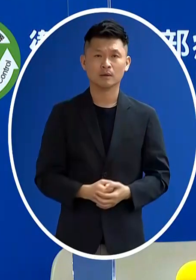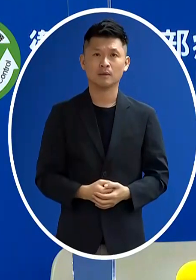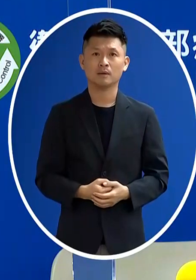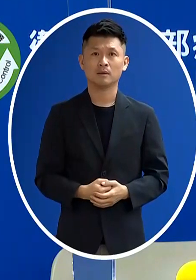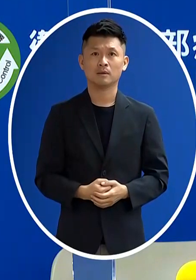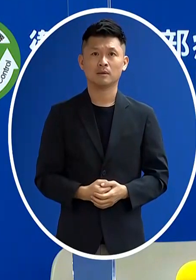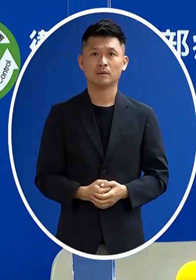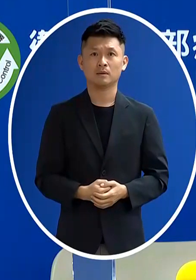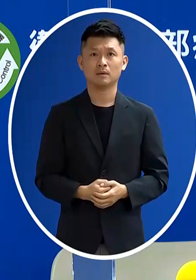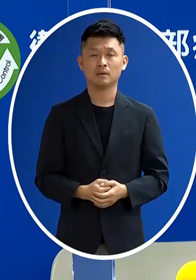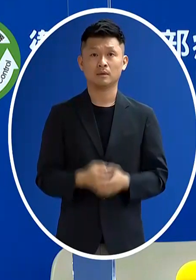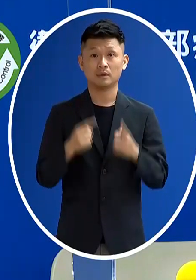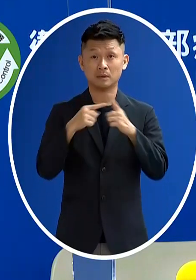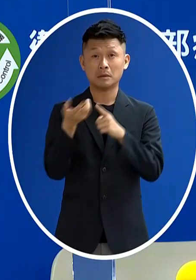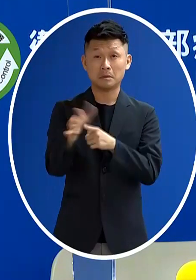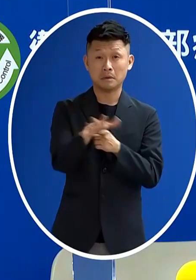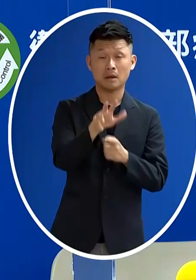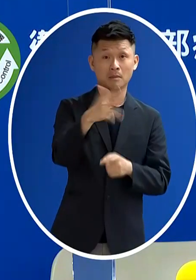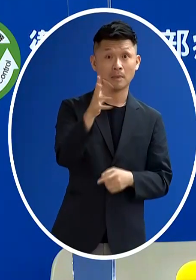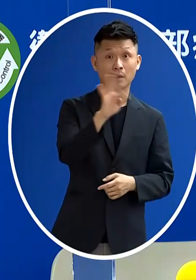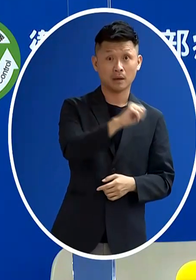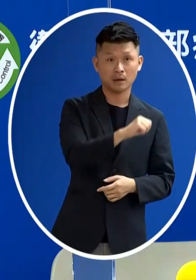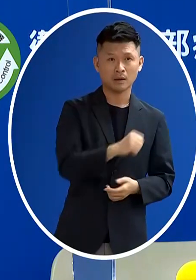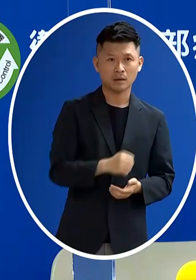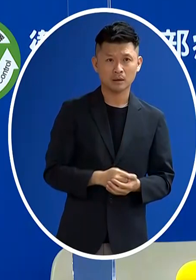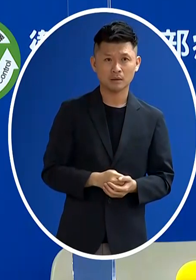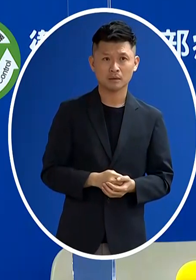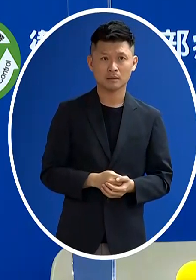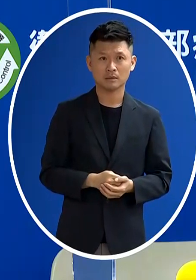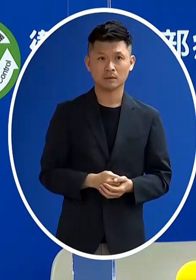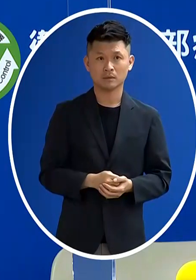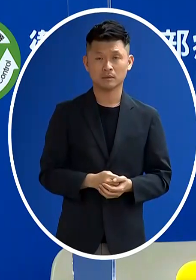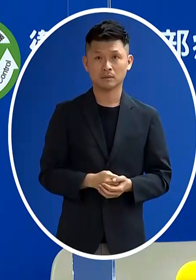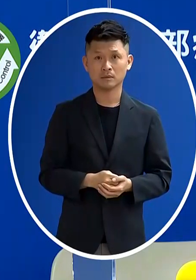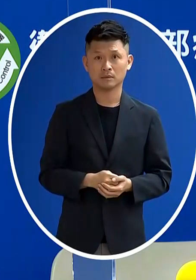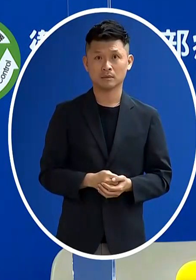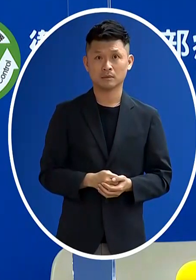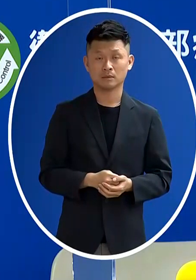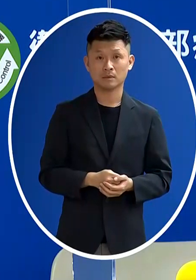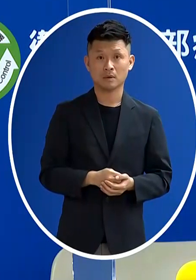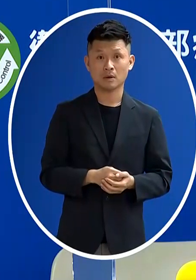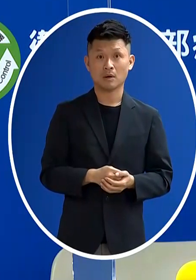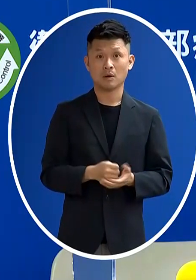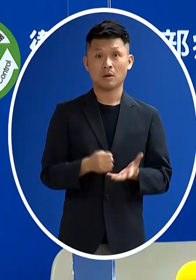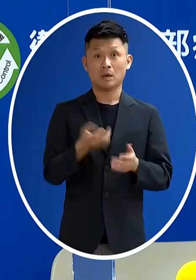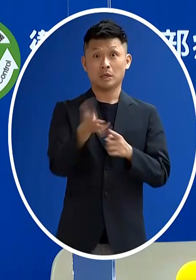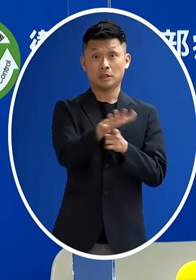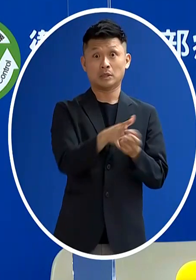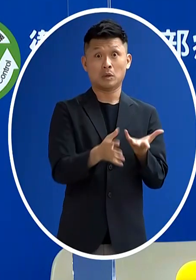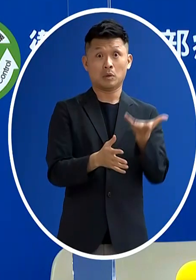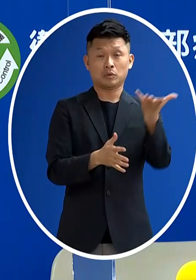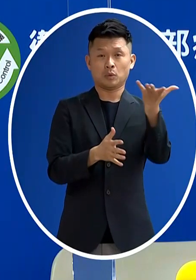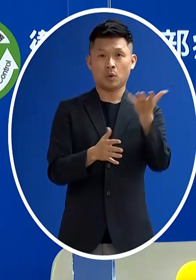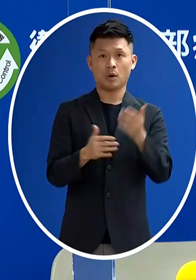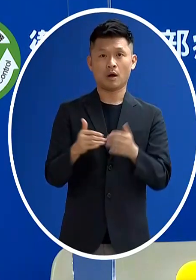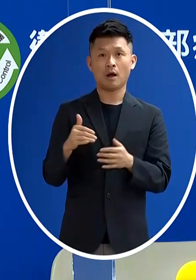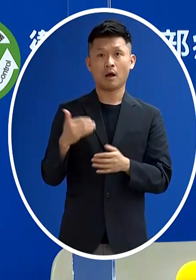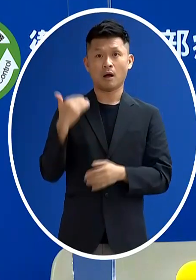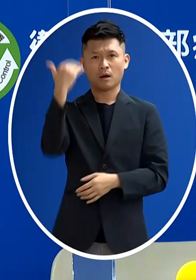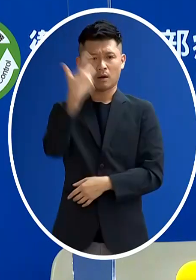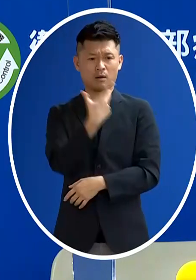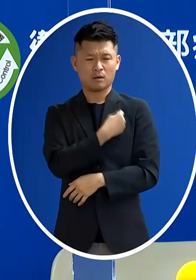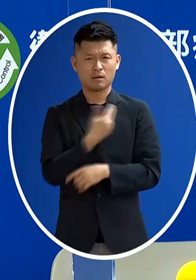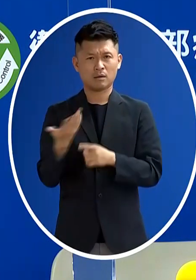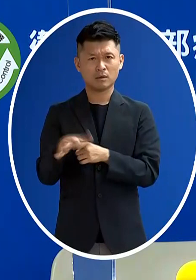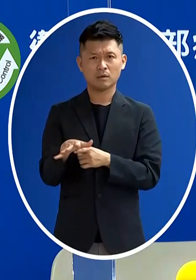可能说，死了800多人，政权不保，才不再提高端。想问一下部长怎么回应？